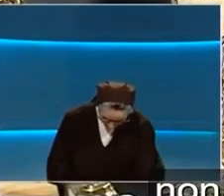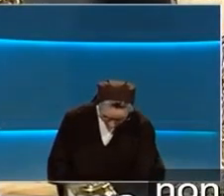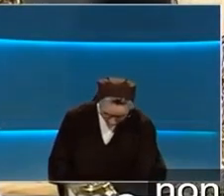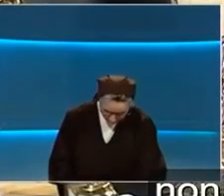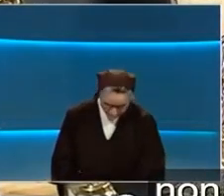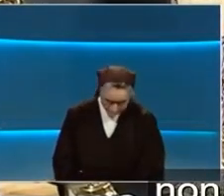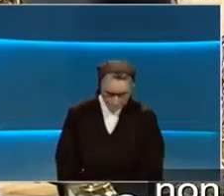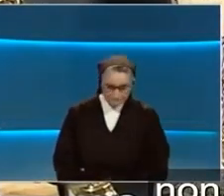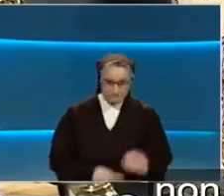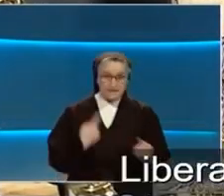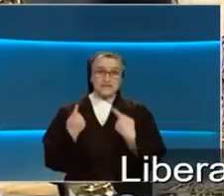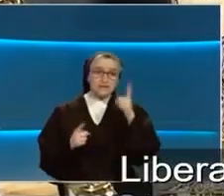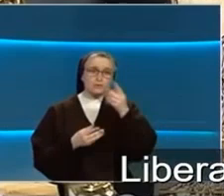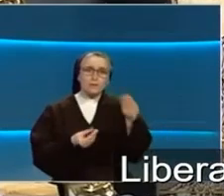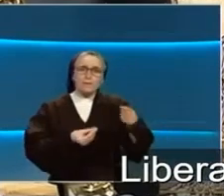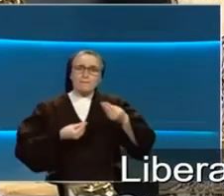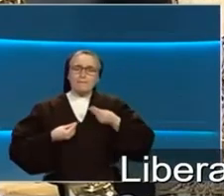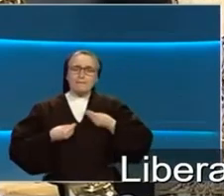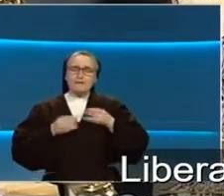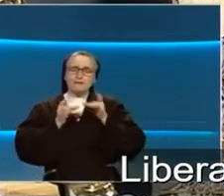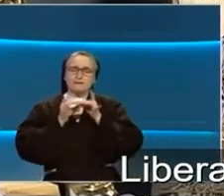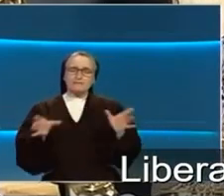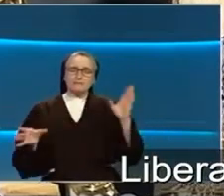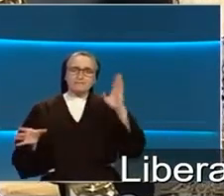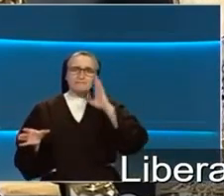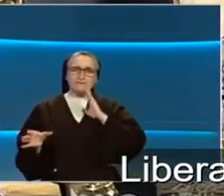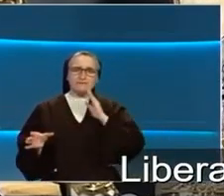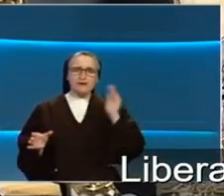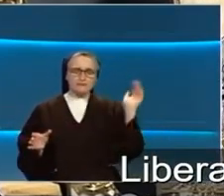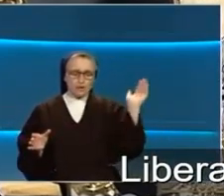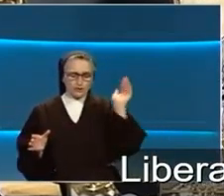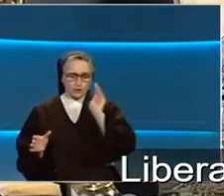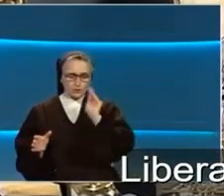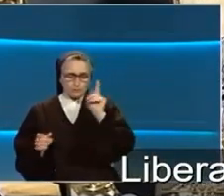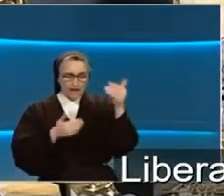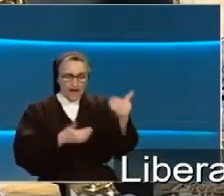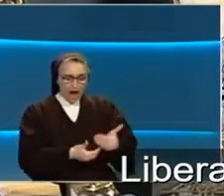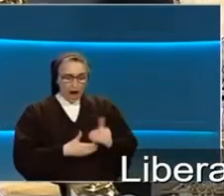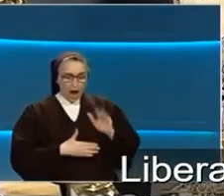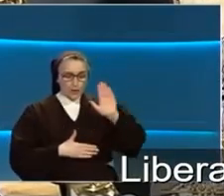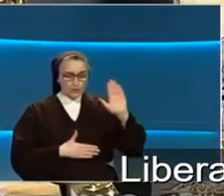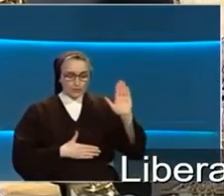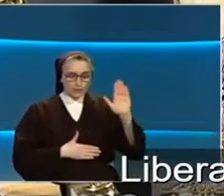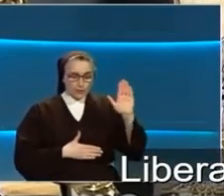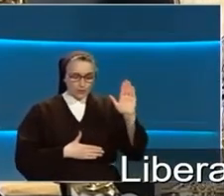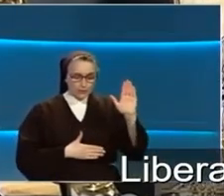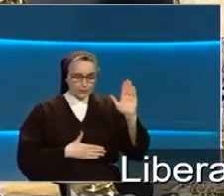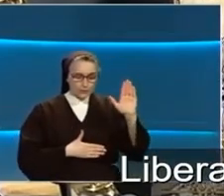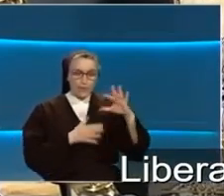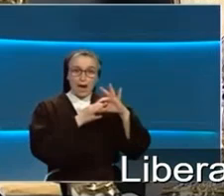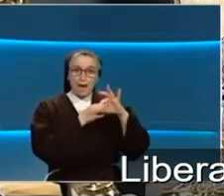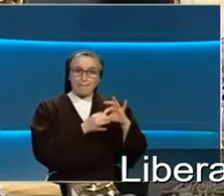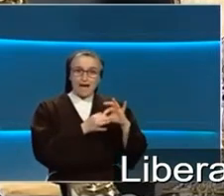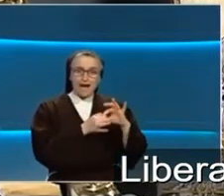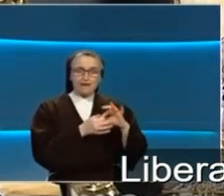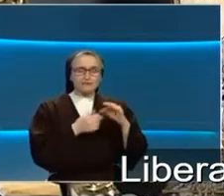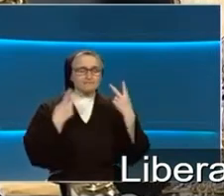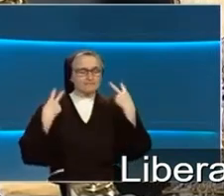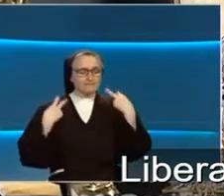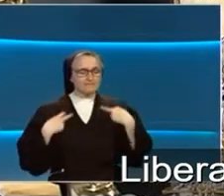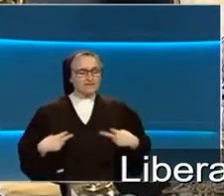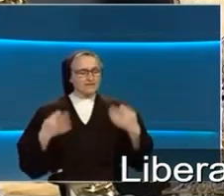libera nos, quesumus Domine, ab omnibus malis, da propitius pacem in diebus